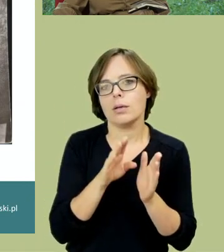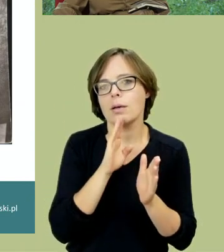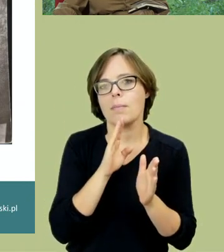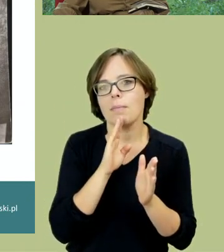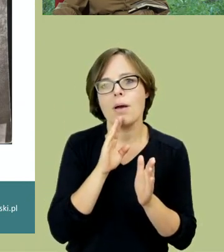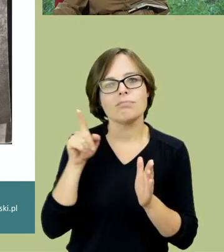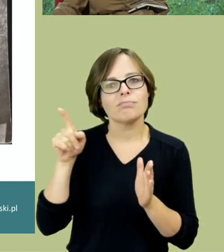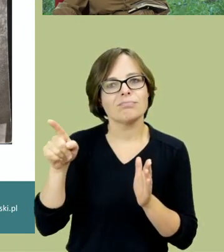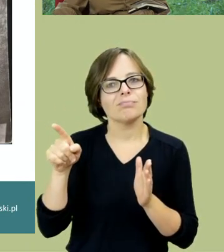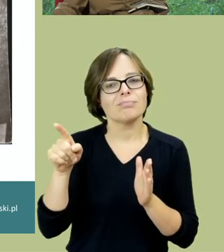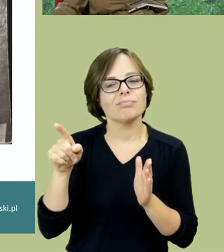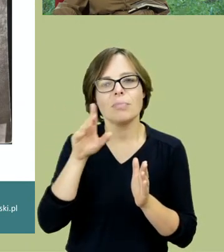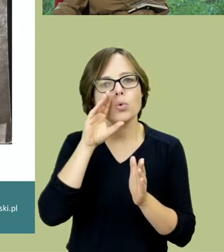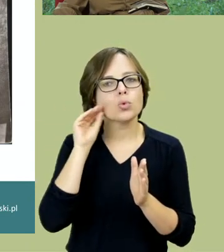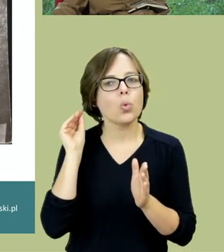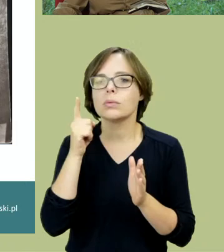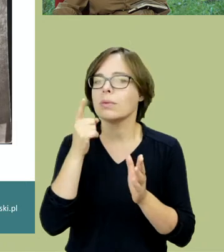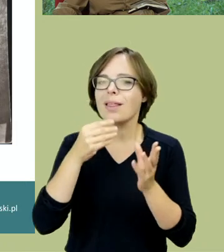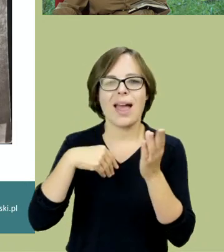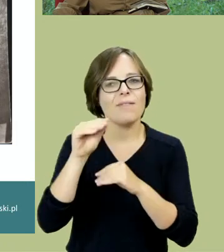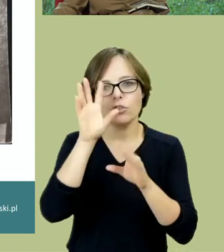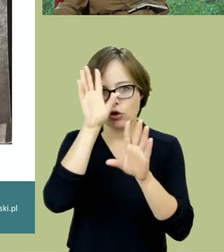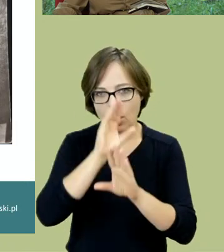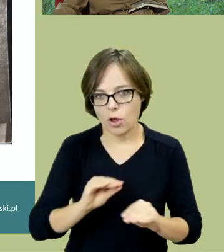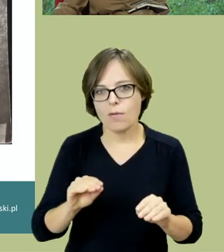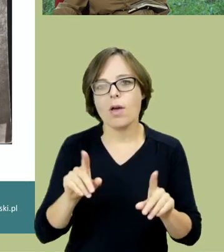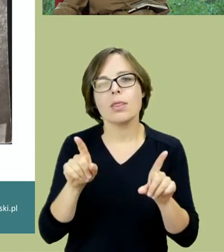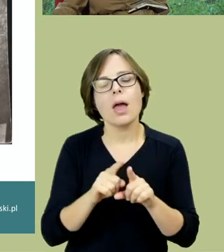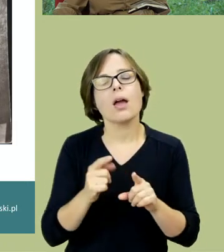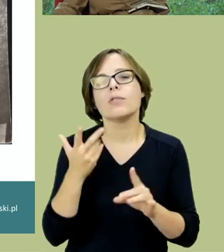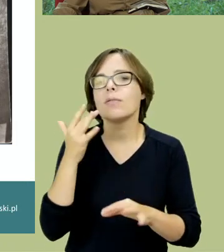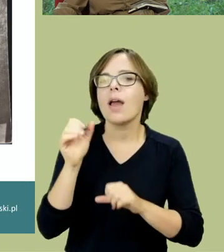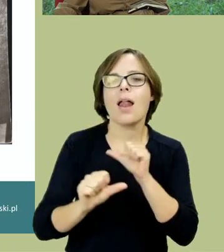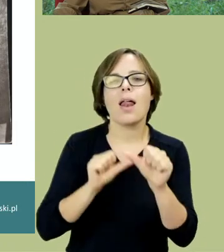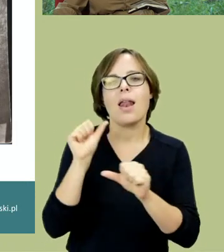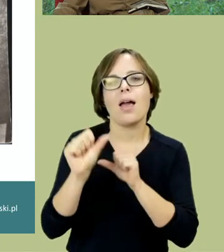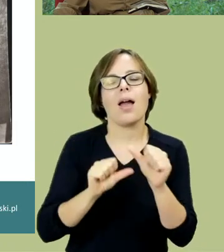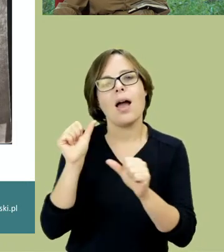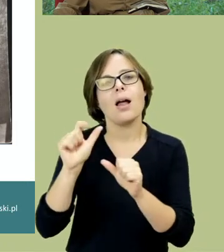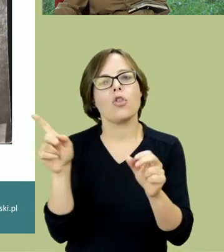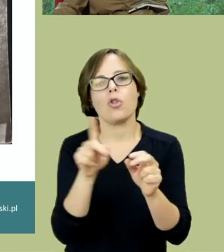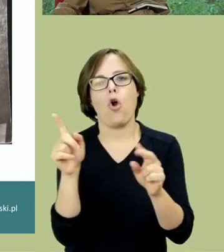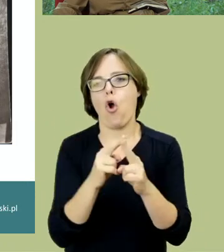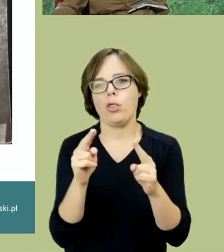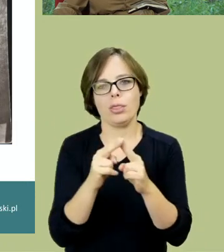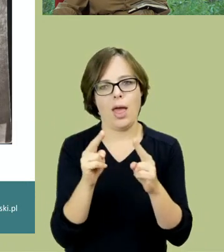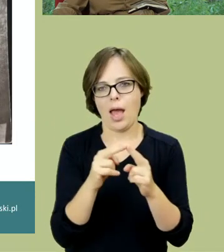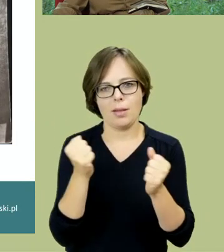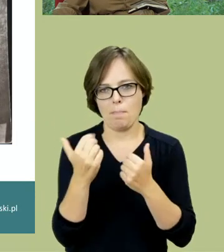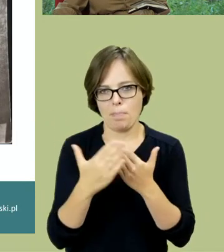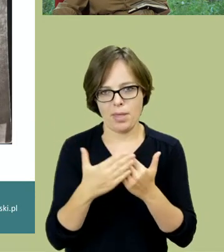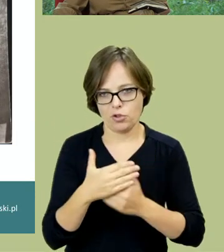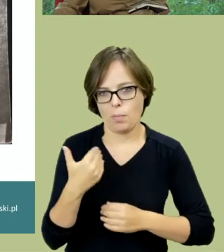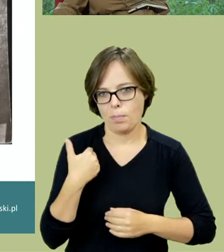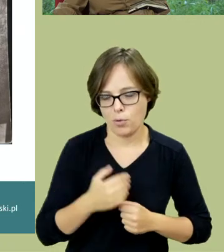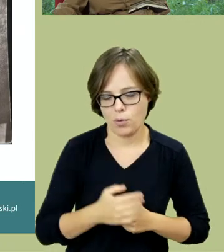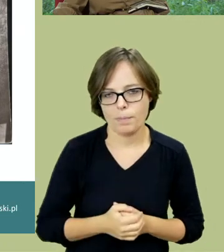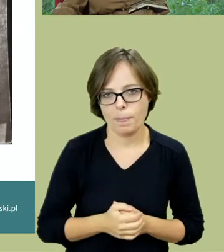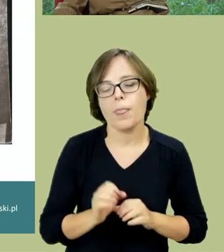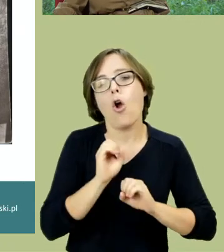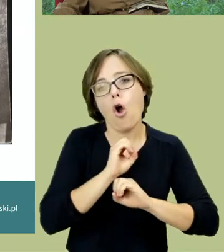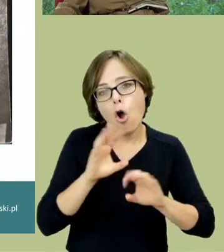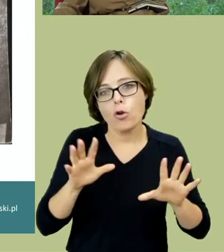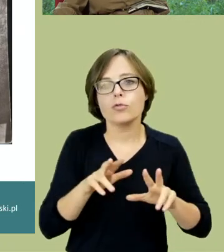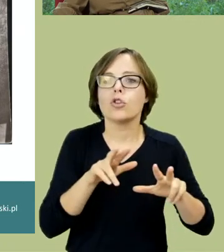i chyba najbliższe kontakty z nią przez te wszystkie lata utrzymywał, chociaż oczywiście Piłsudcy